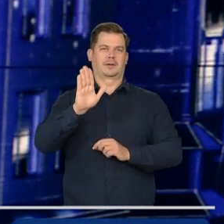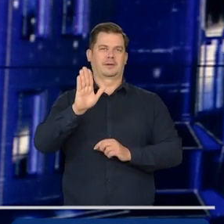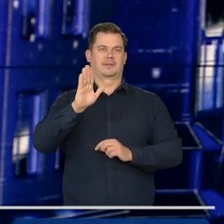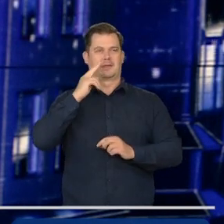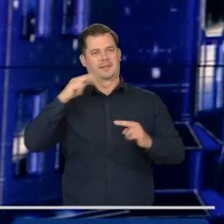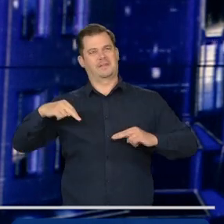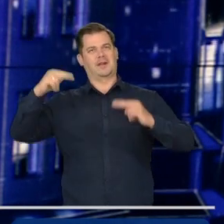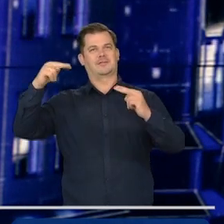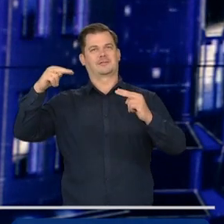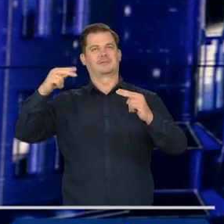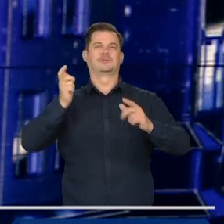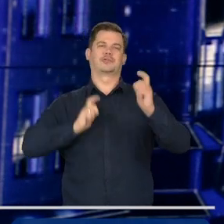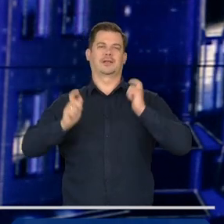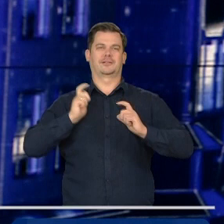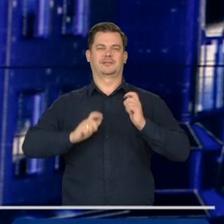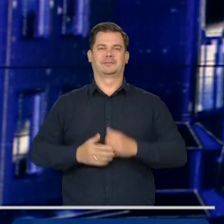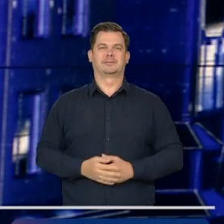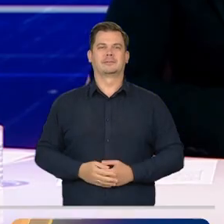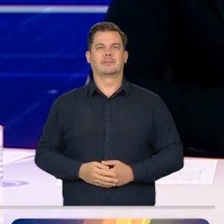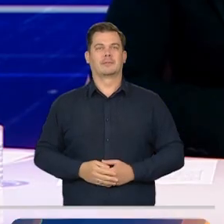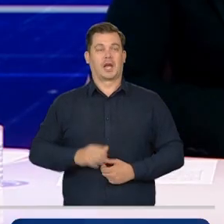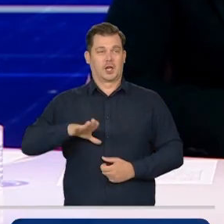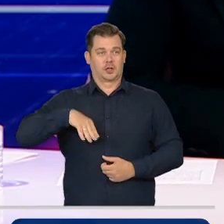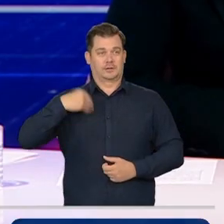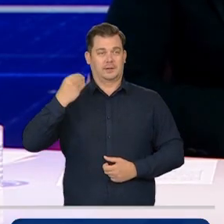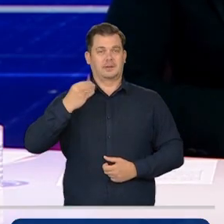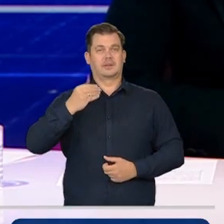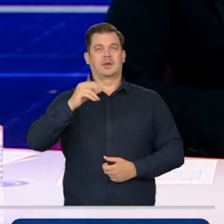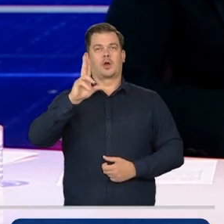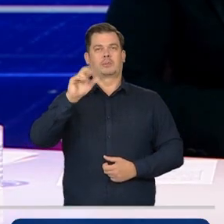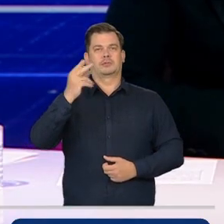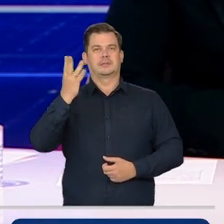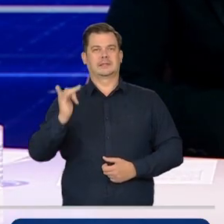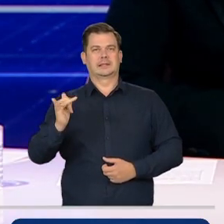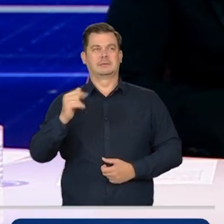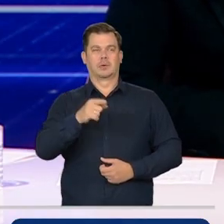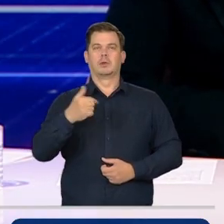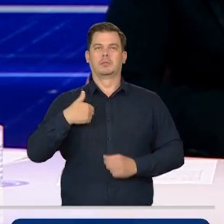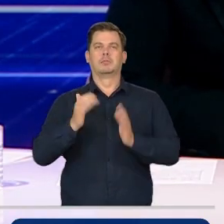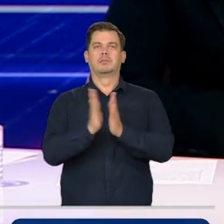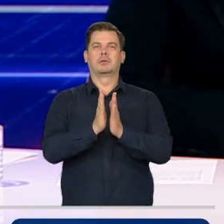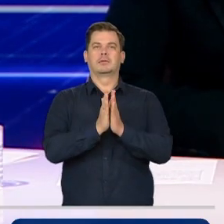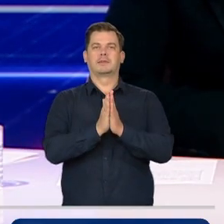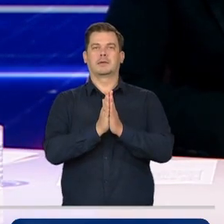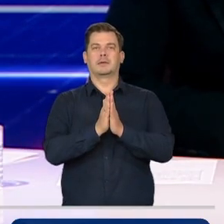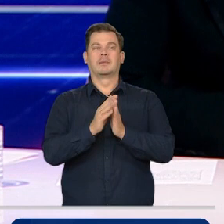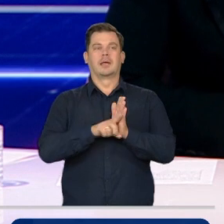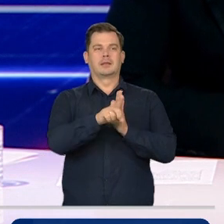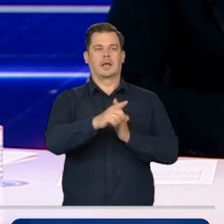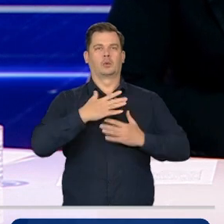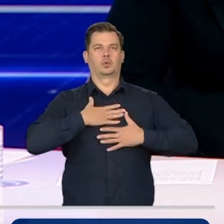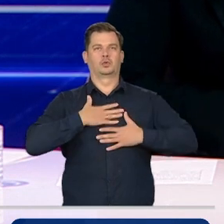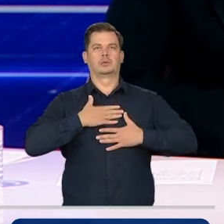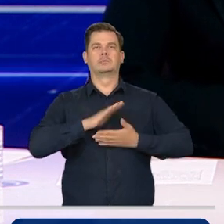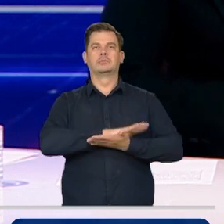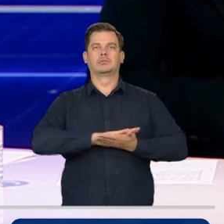twarz i cieszyć się tą Bożą radością. Święty ojciec Stanisław Papczyński zapoczątkował modlitwy właśnie za dusze